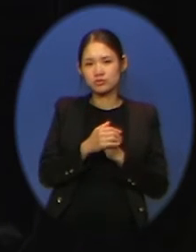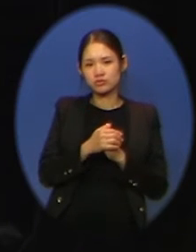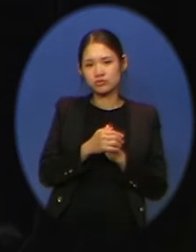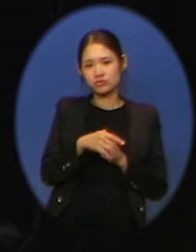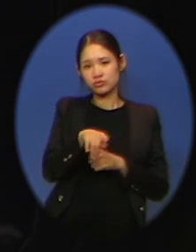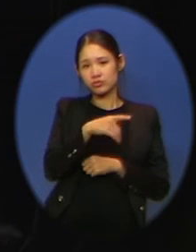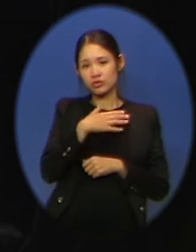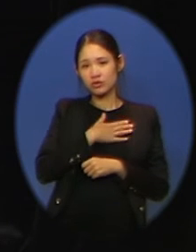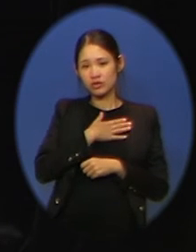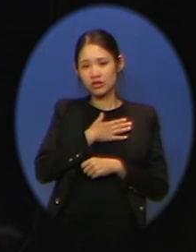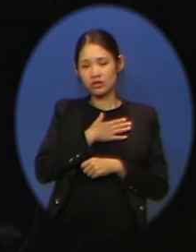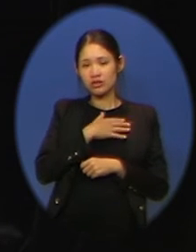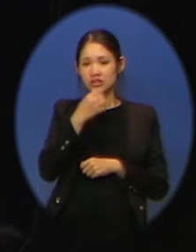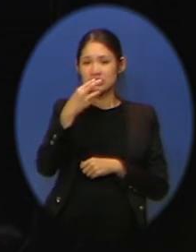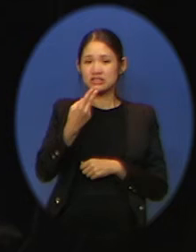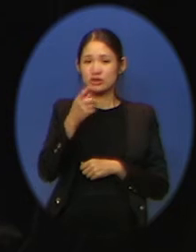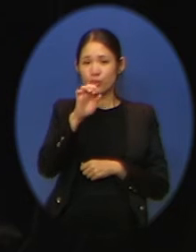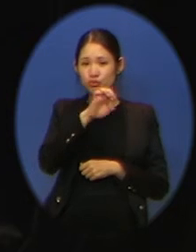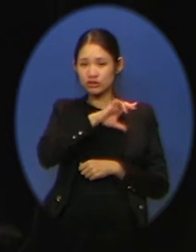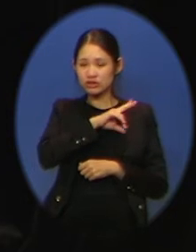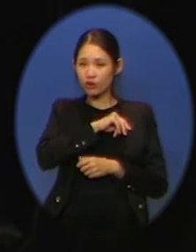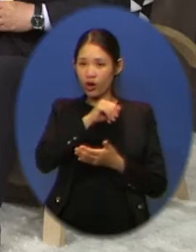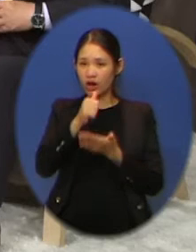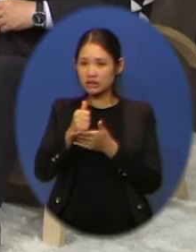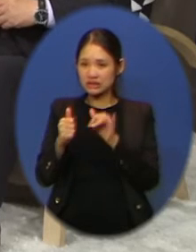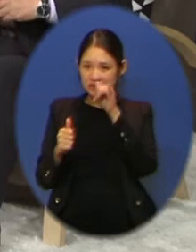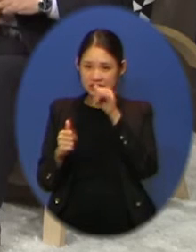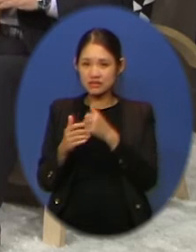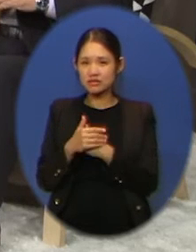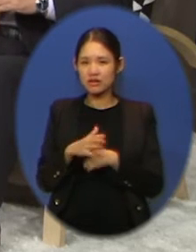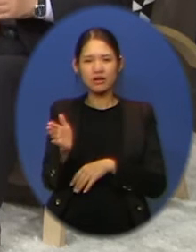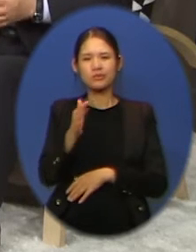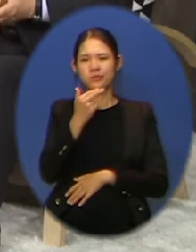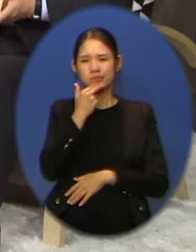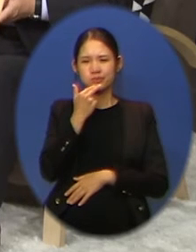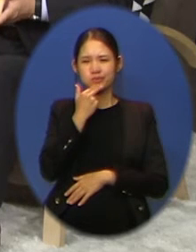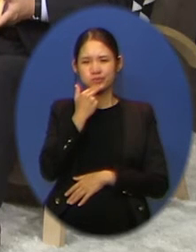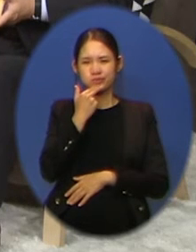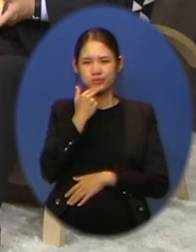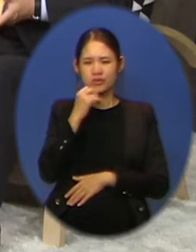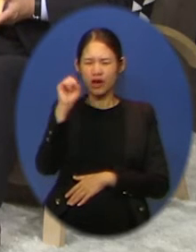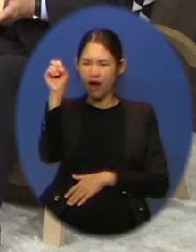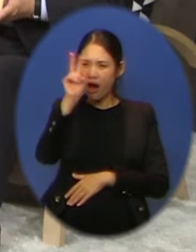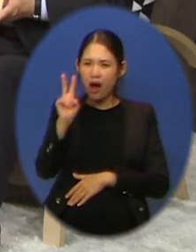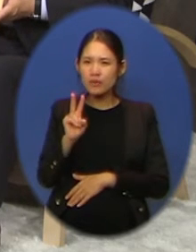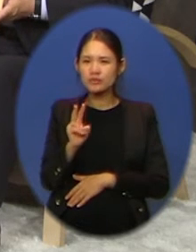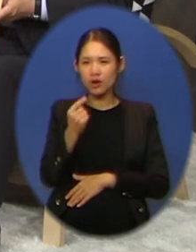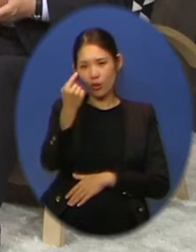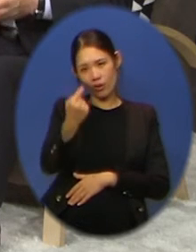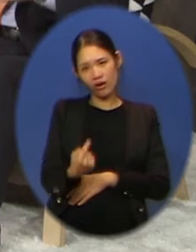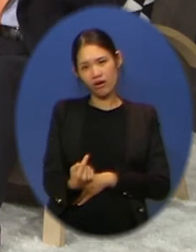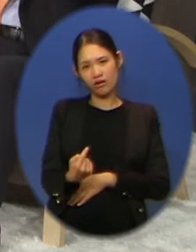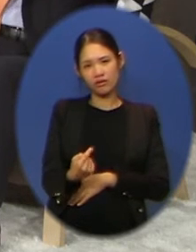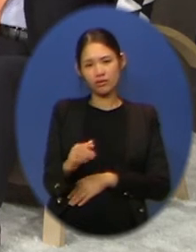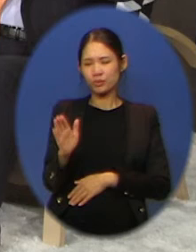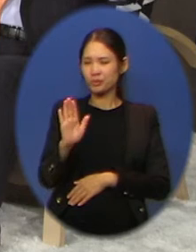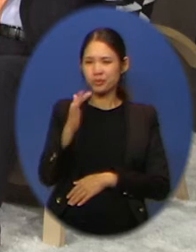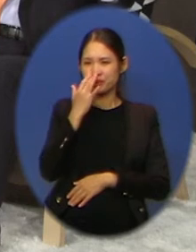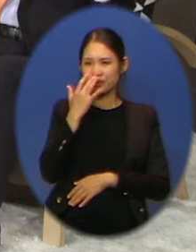좀 아셨나요? 그때 트럼프가 있었나요, 의원으로? 없었죠. 네. 트럼프가 어디서 나타나갖고는 지금, 예.